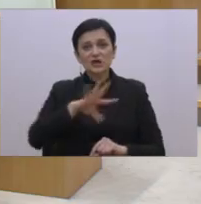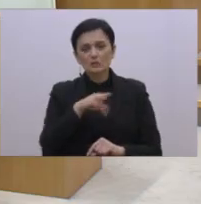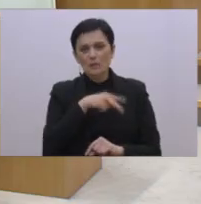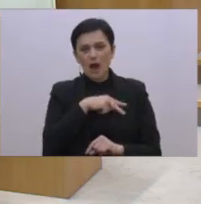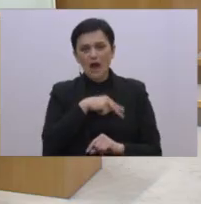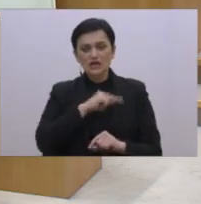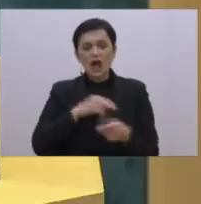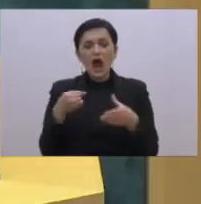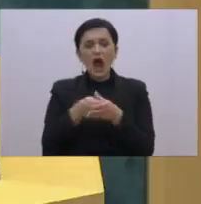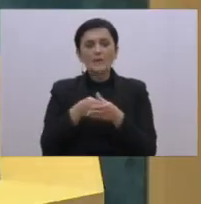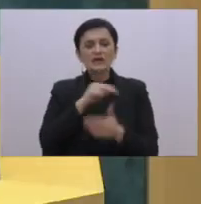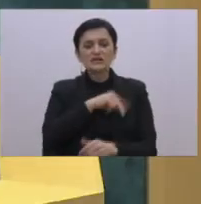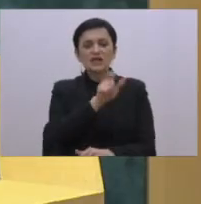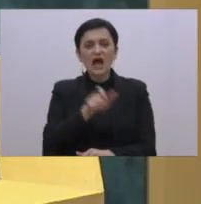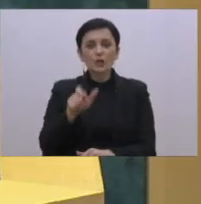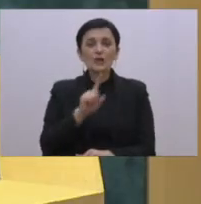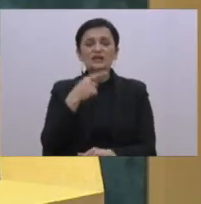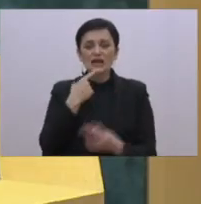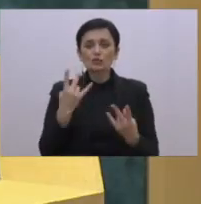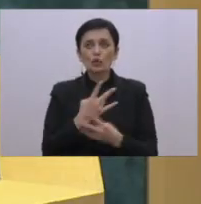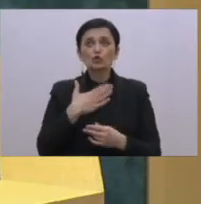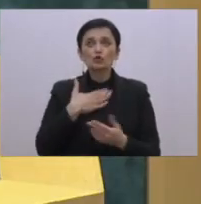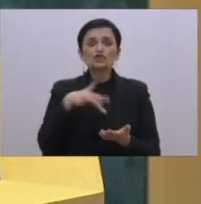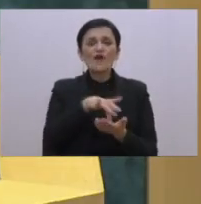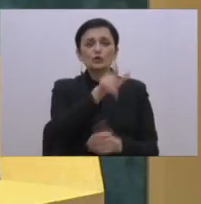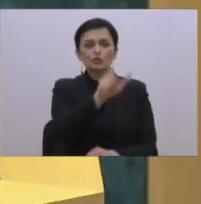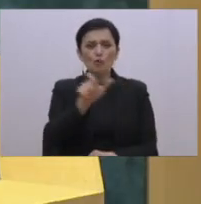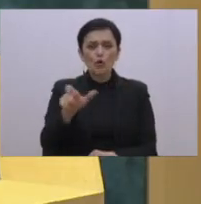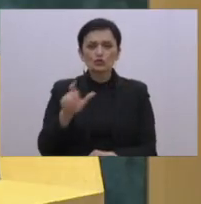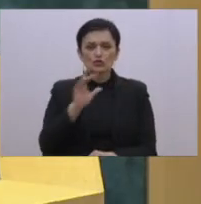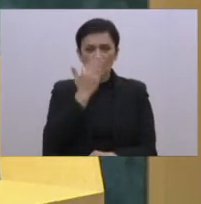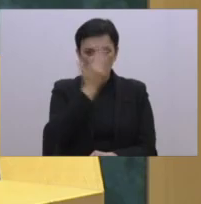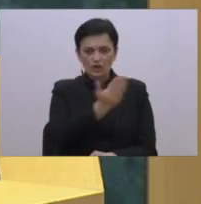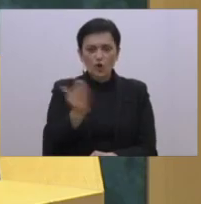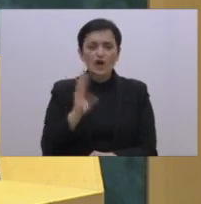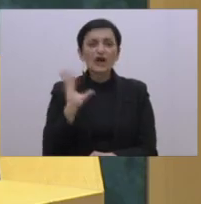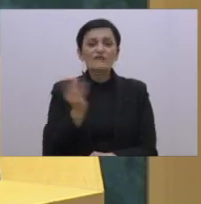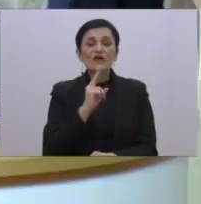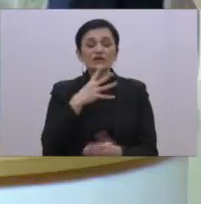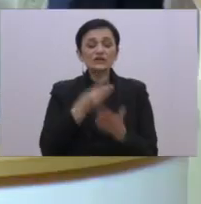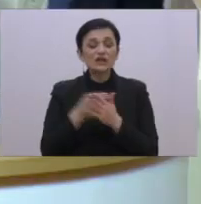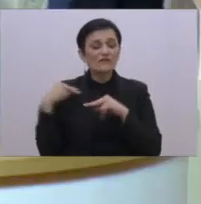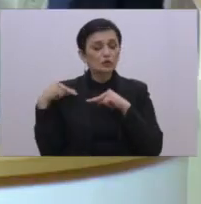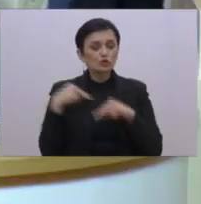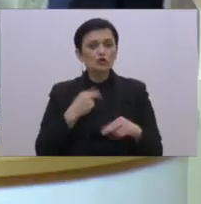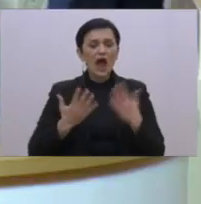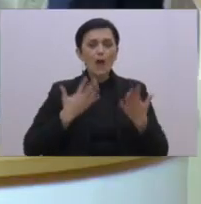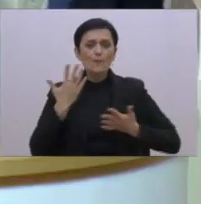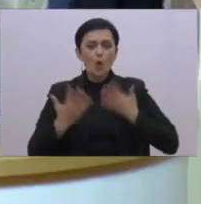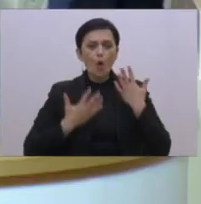პარლამენტის აპარატის თანამშრომლებს და რა თქმა უნდა ჩვენს მოსახლეობას, ყველას, ვინც თავისი შრომით,